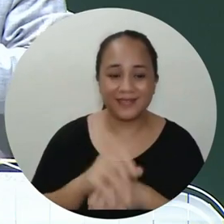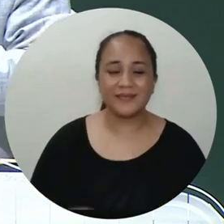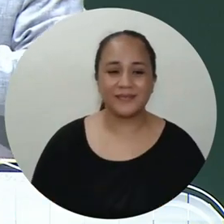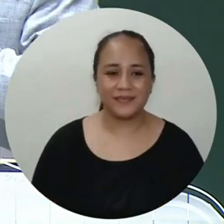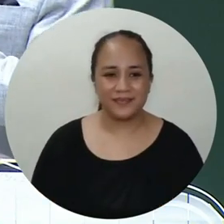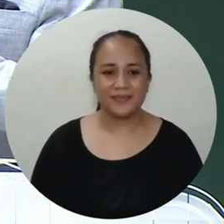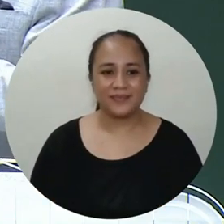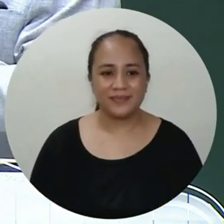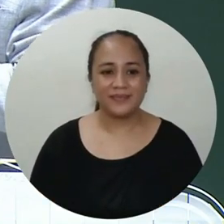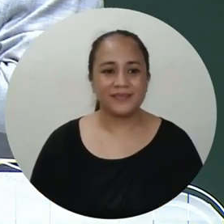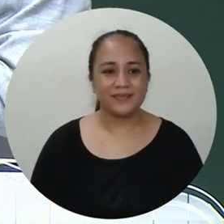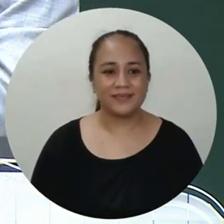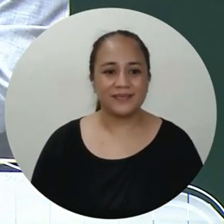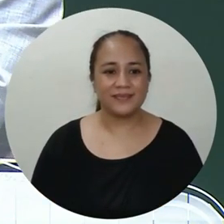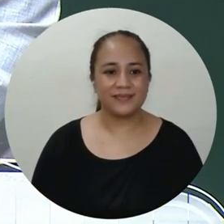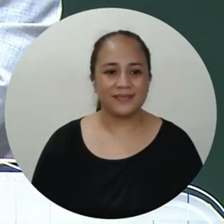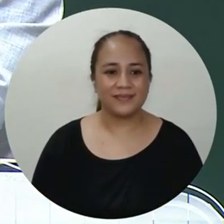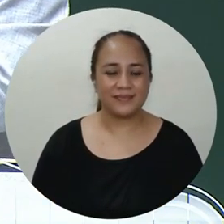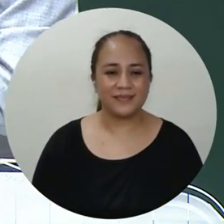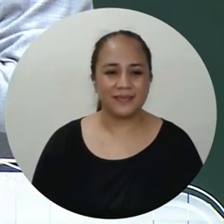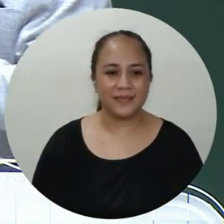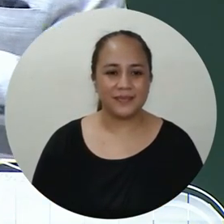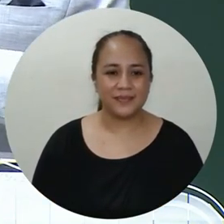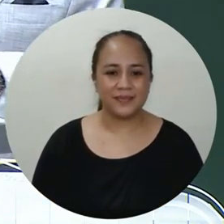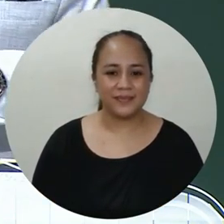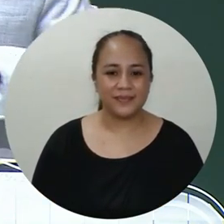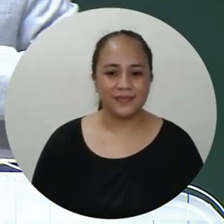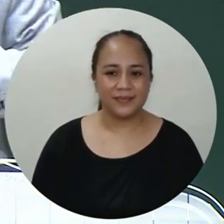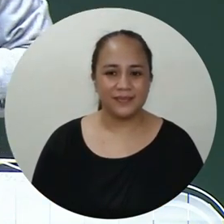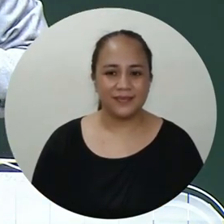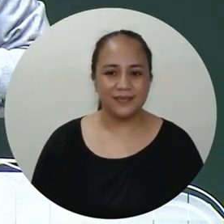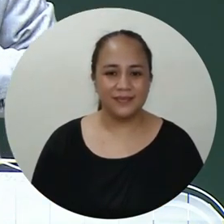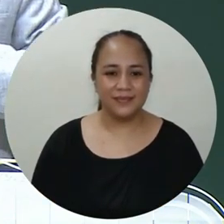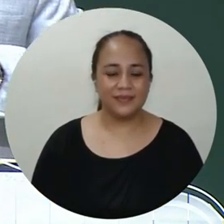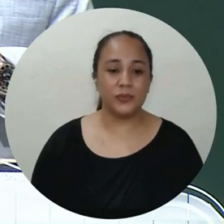채우고 지금 계속해서 앞으로 큰 계획이 있습니다. And